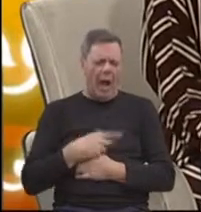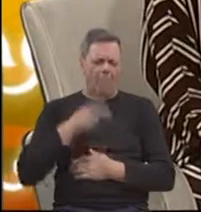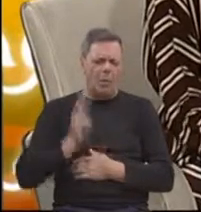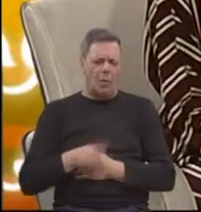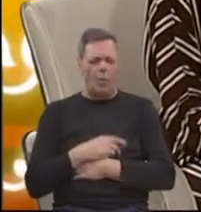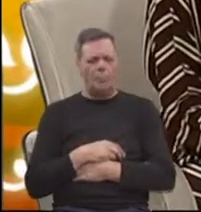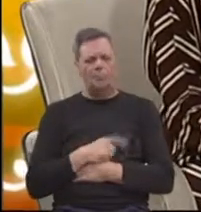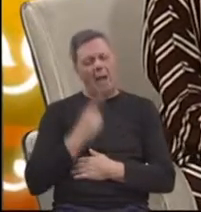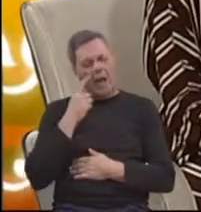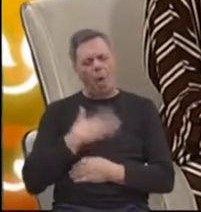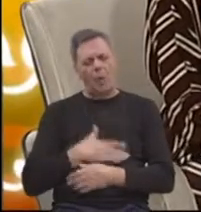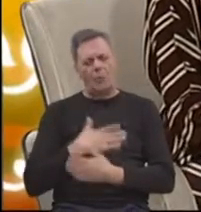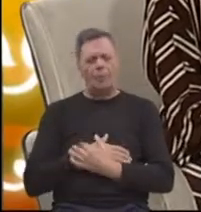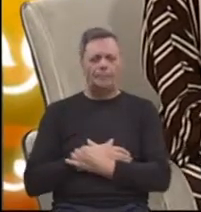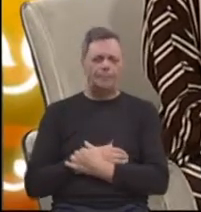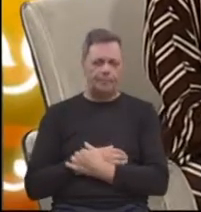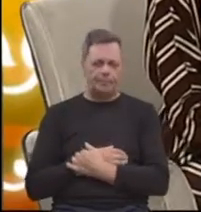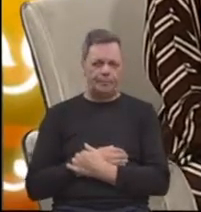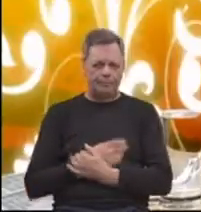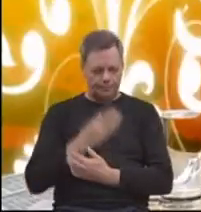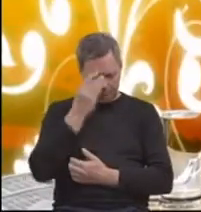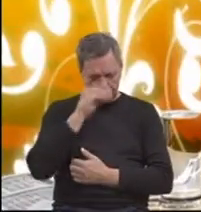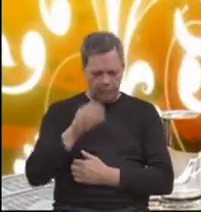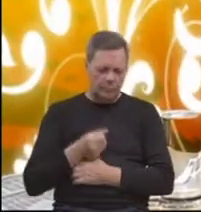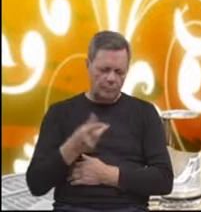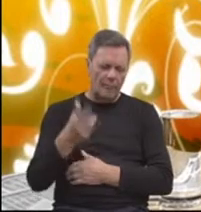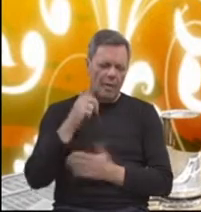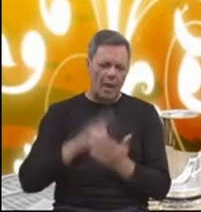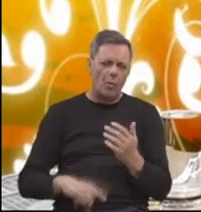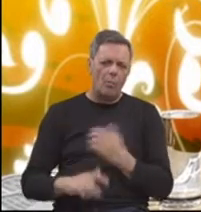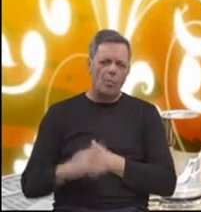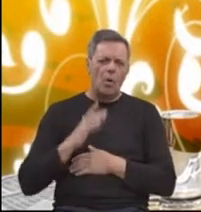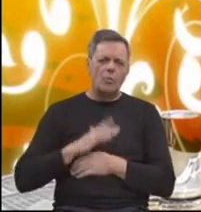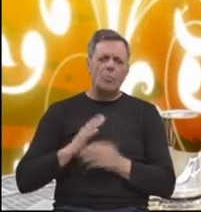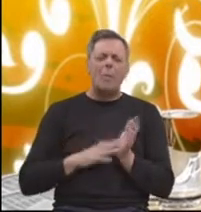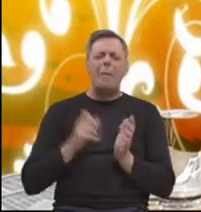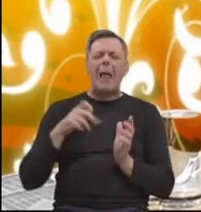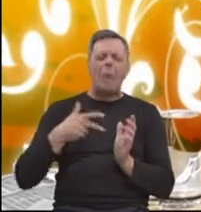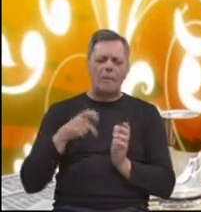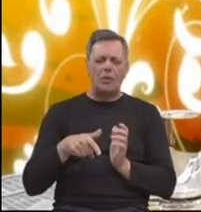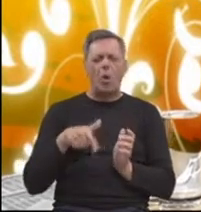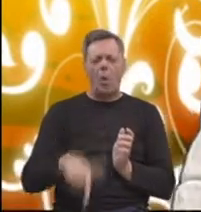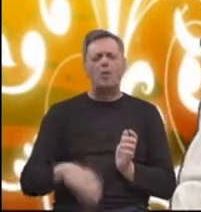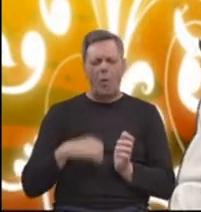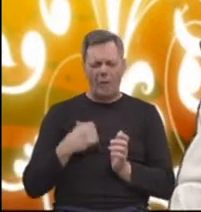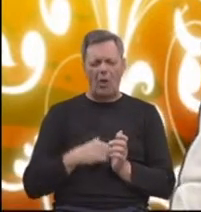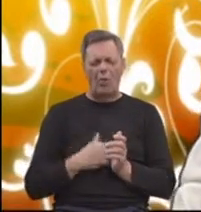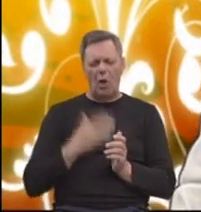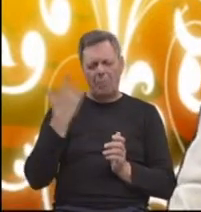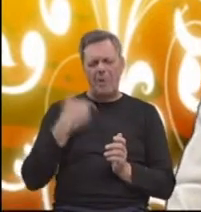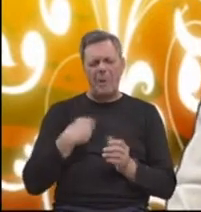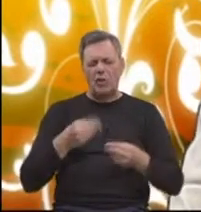utjecati. Ako hoćemo, možemo. Da. Evo, spomenuli ste nekoliko puta gospođu Milanović, ona će i ove godine zapravo Musić Milanović biti